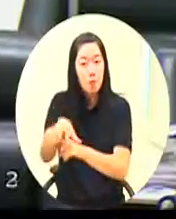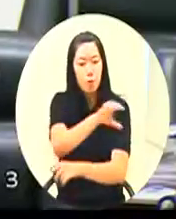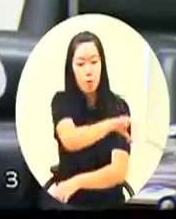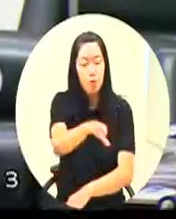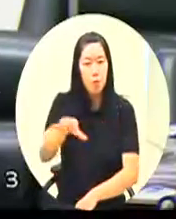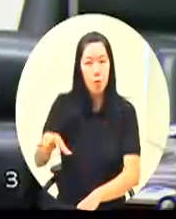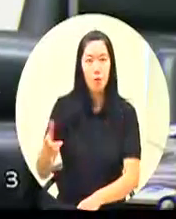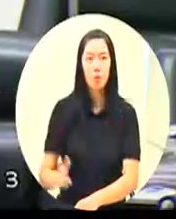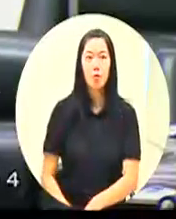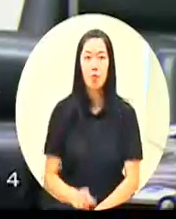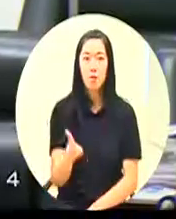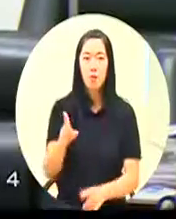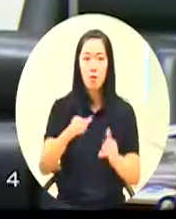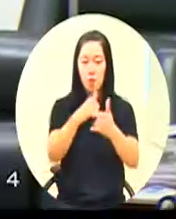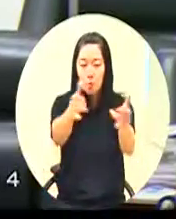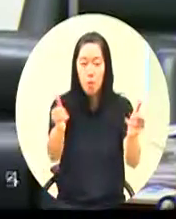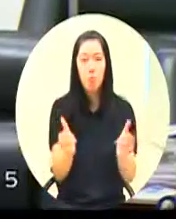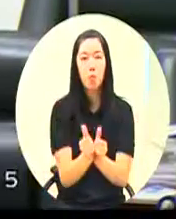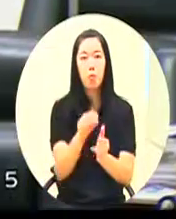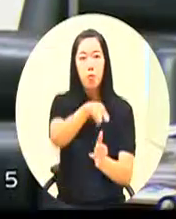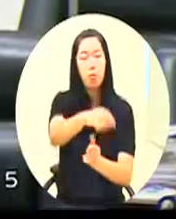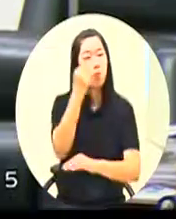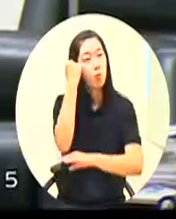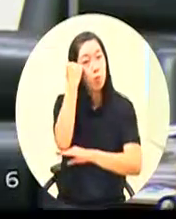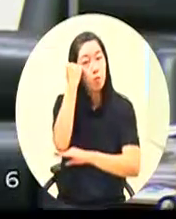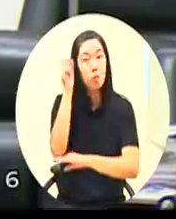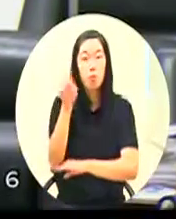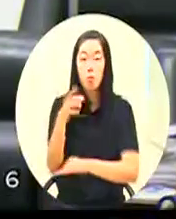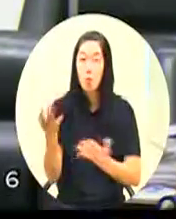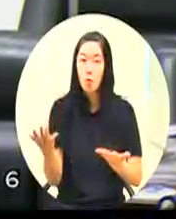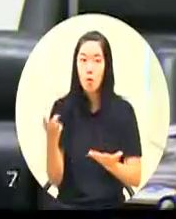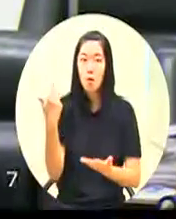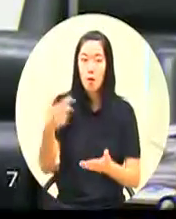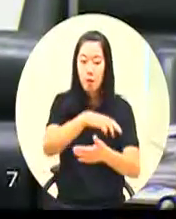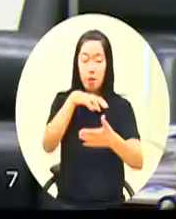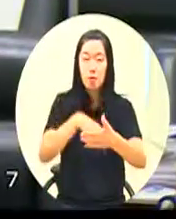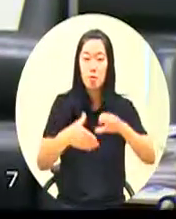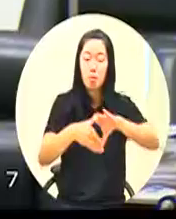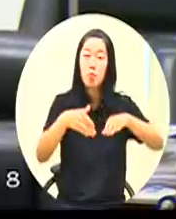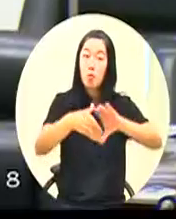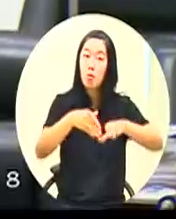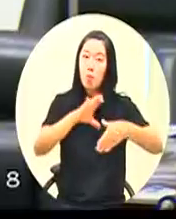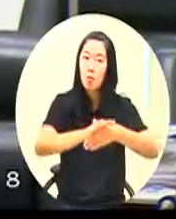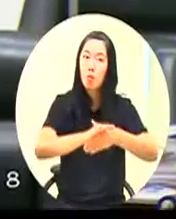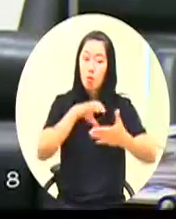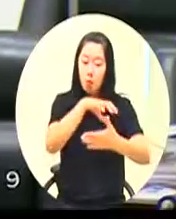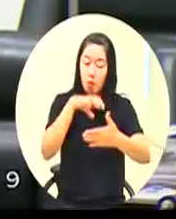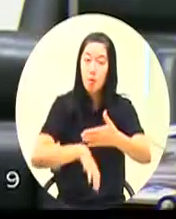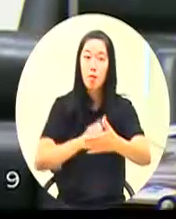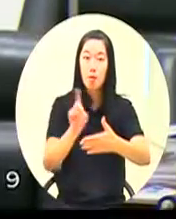种族住在那里，涵盖了哪些文化在那边？